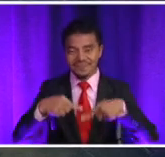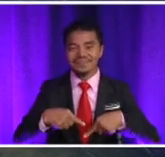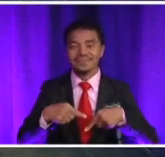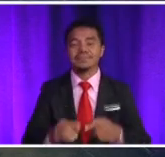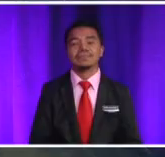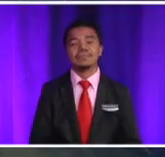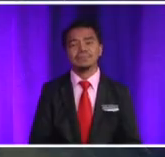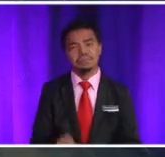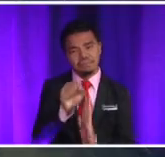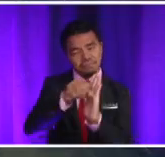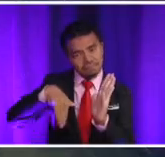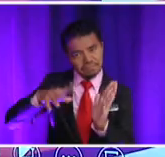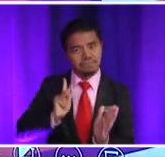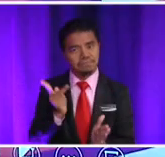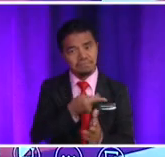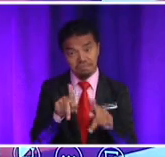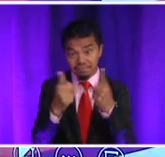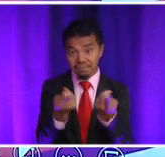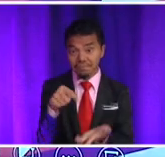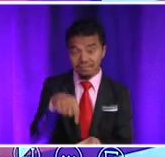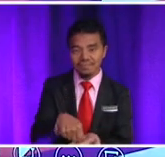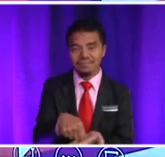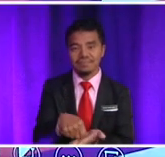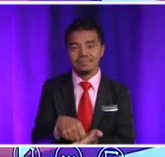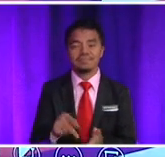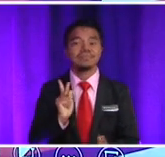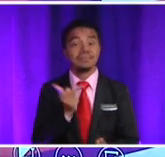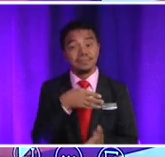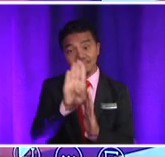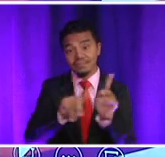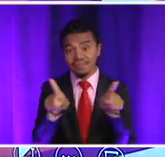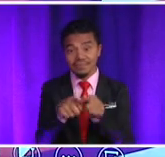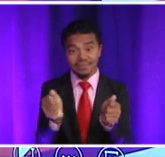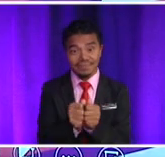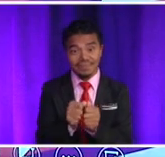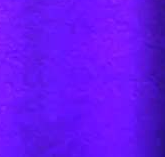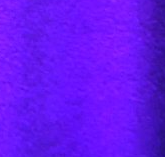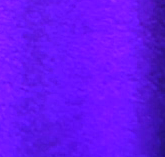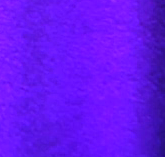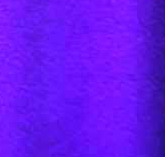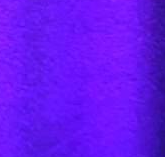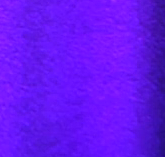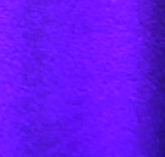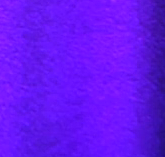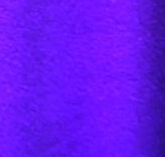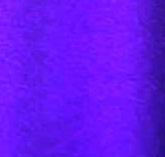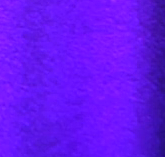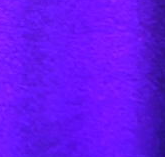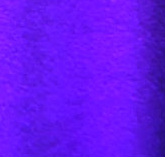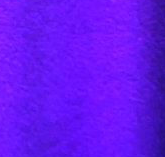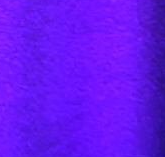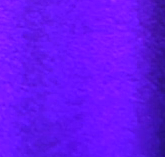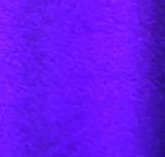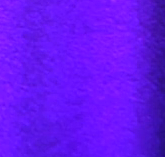sebelum kita teruskan kelas kita pada hari ini Tak lupa juga turut serta bersama dengan kami di studio cek gujuru bahasa Indonesia